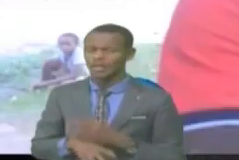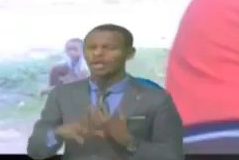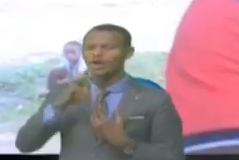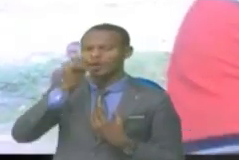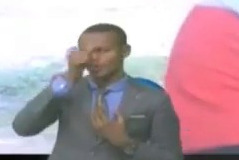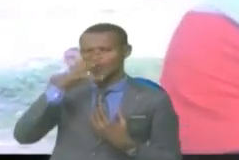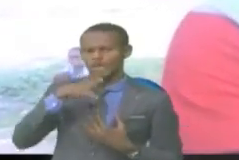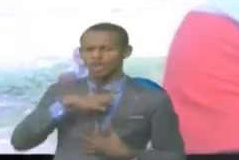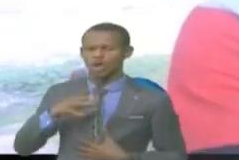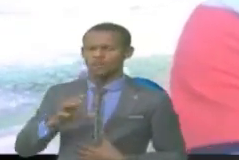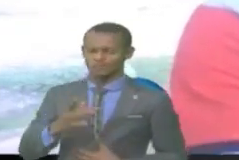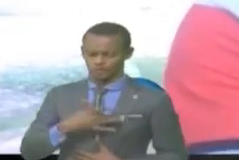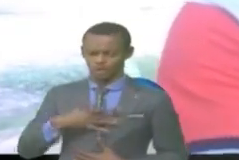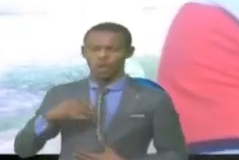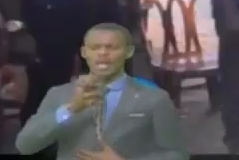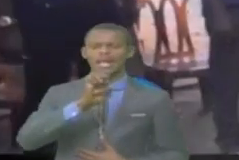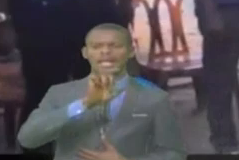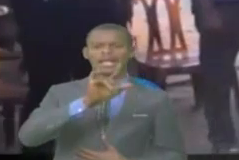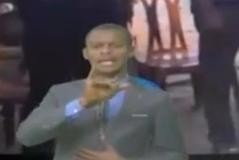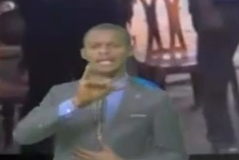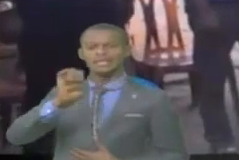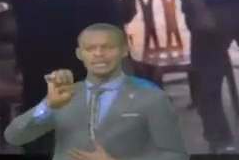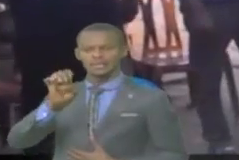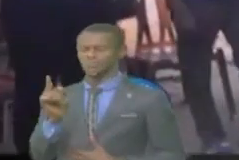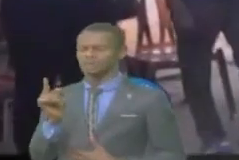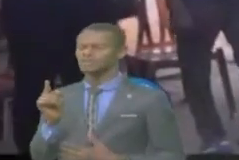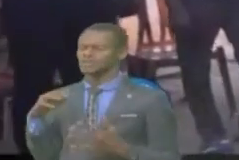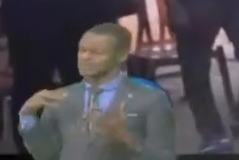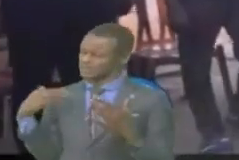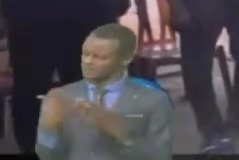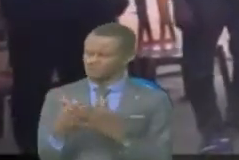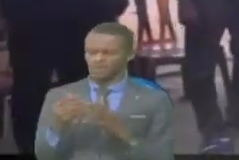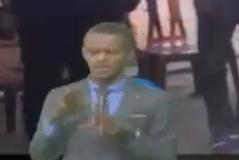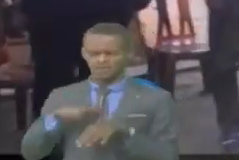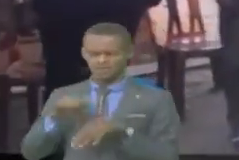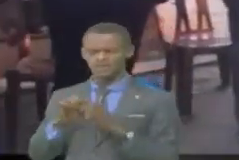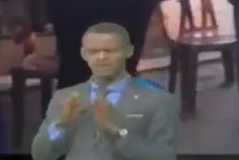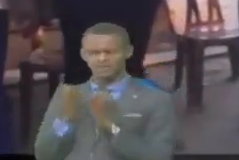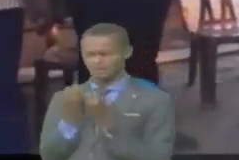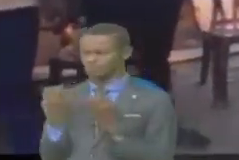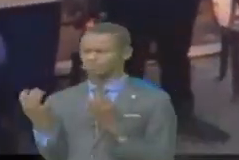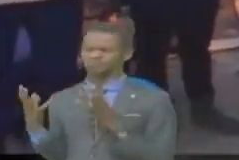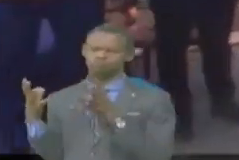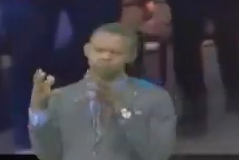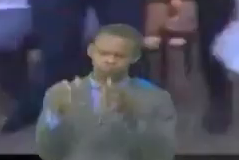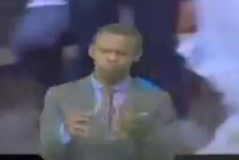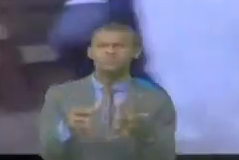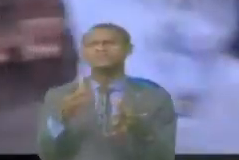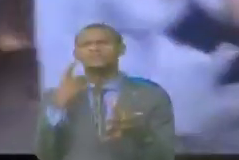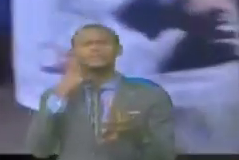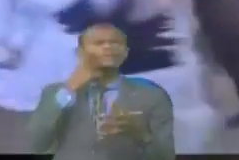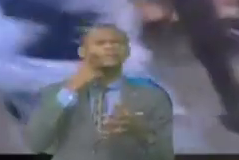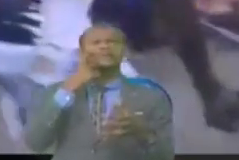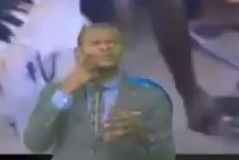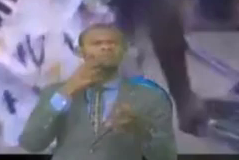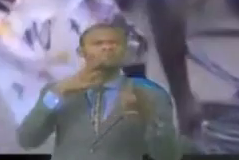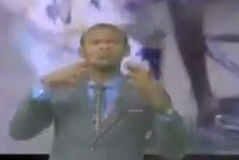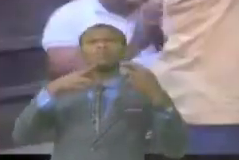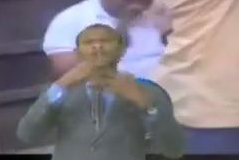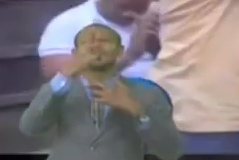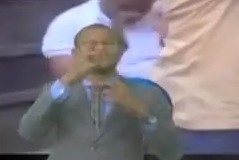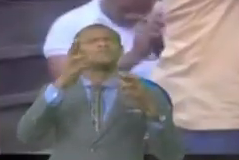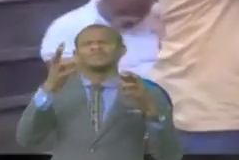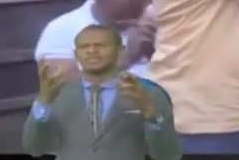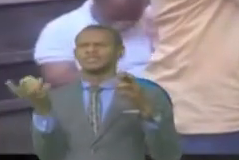humanitaires, réagit sans tarder. Il mobilise son équipe pour remettre des câbles électriques en quantité